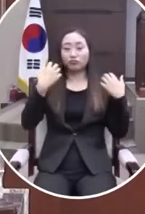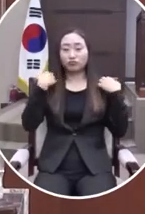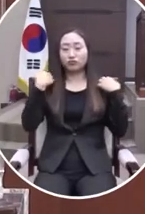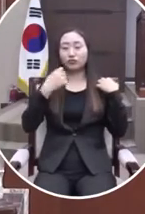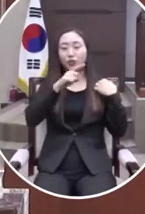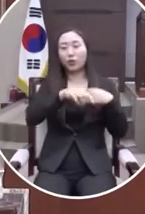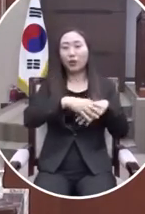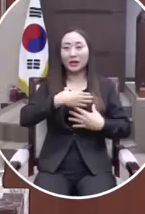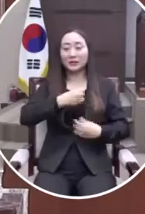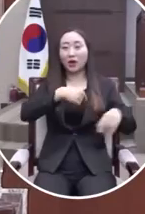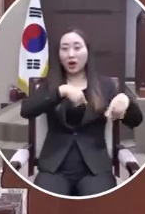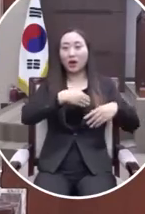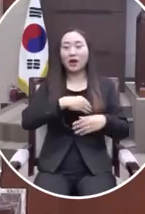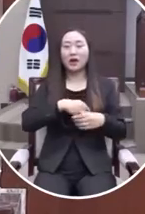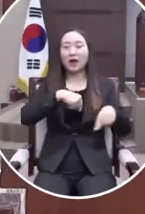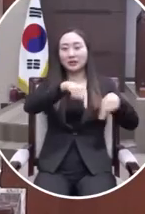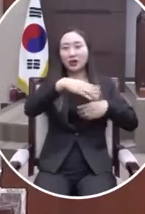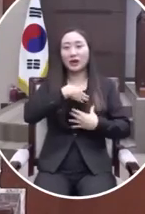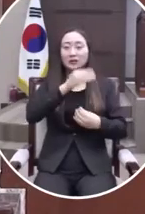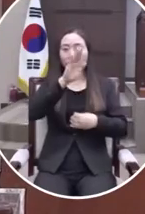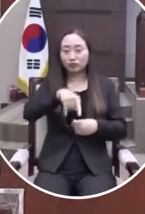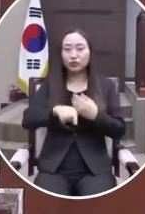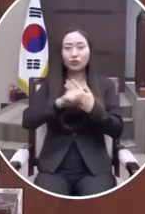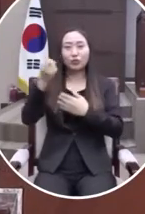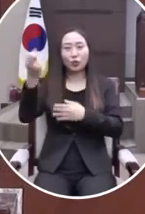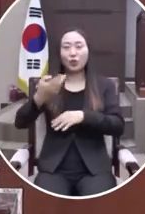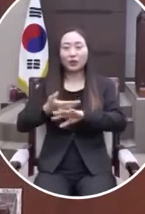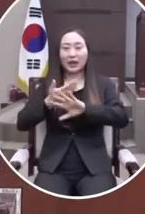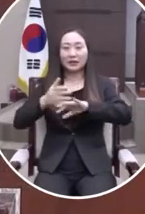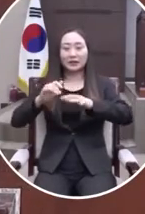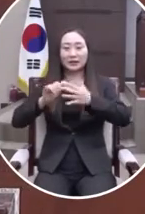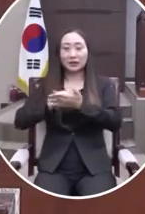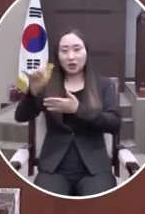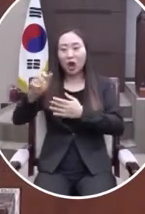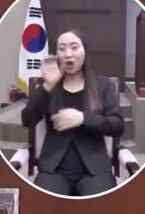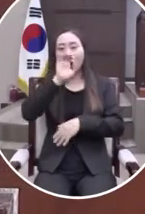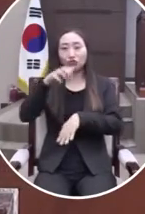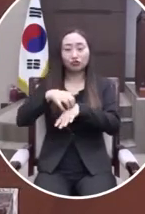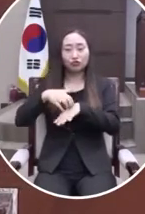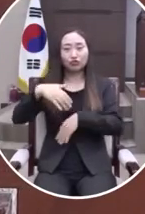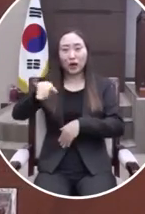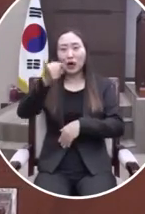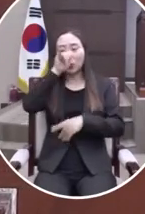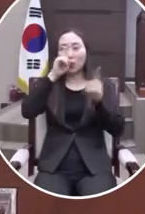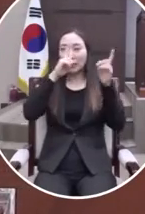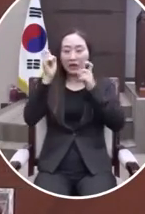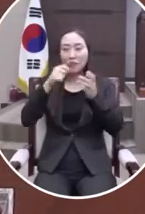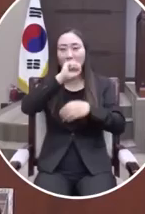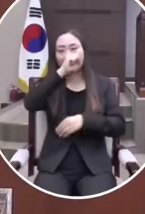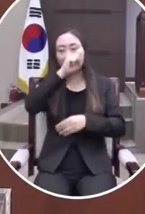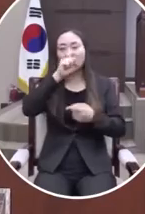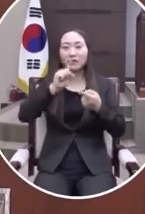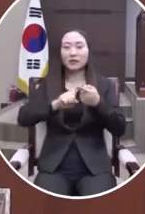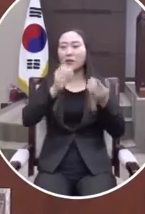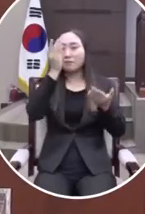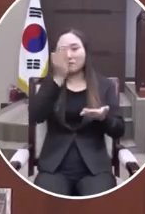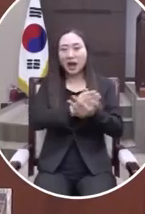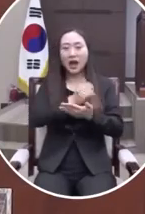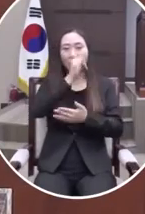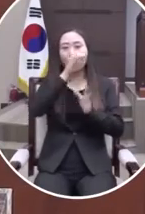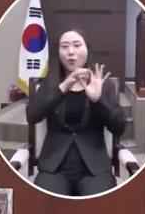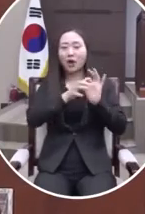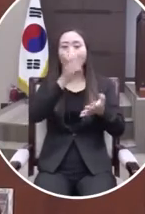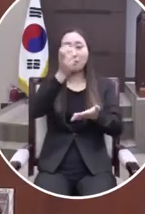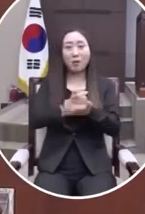지방자치단체에 국내외 연수 혹은 기념금품 지원예산 집행을 중단하고 관련